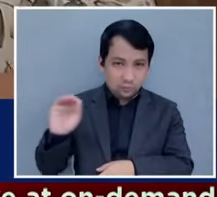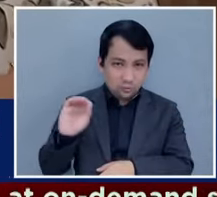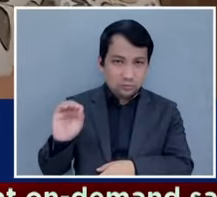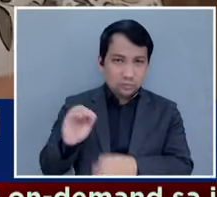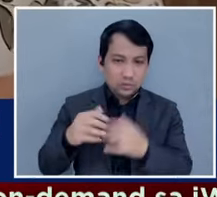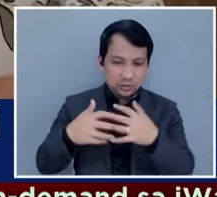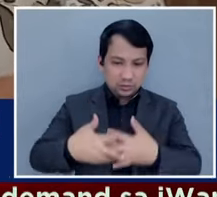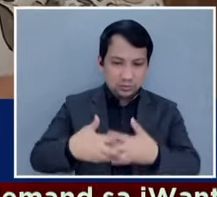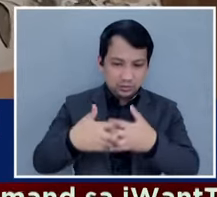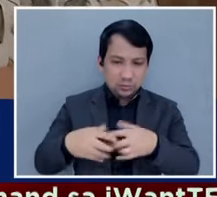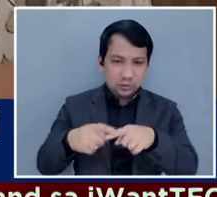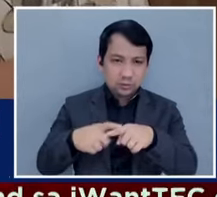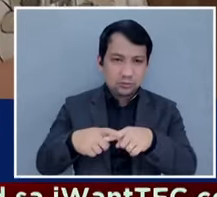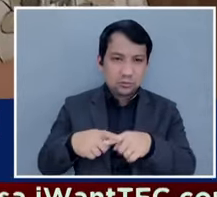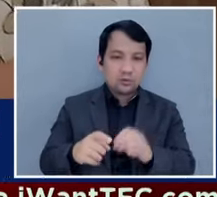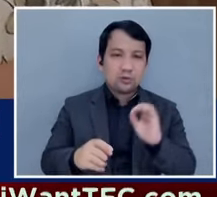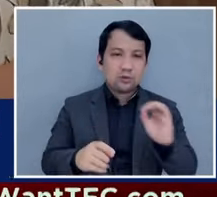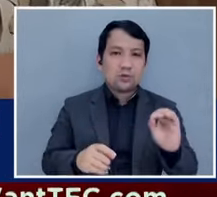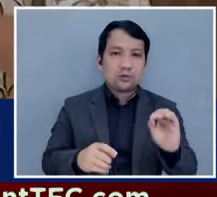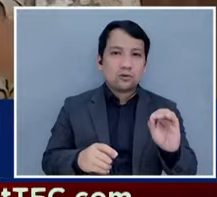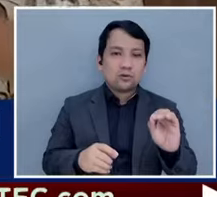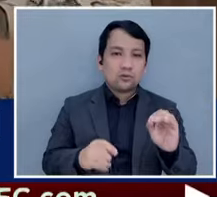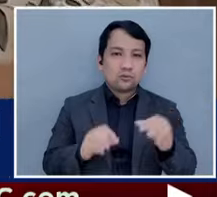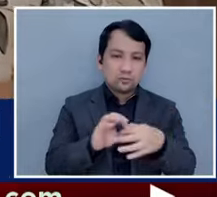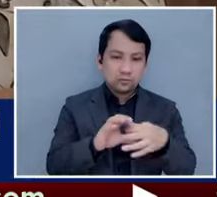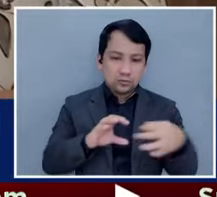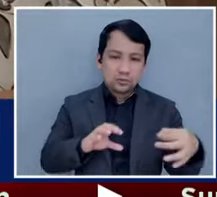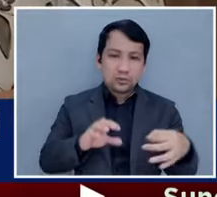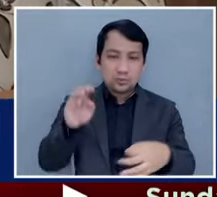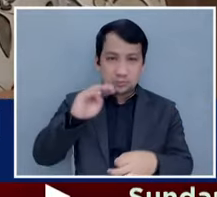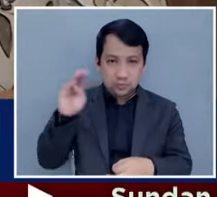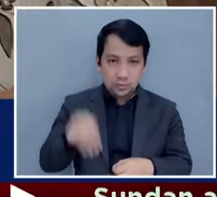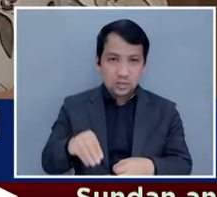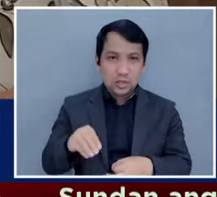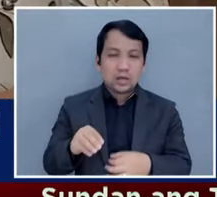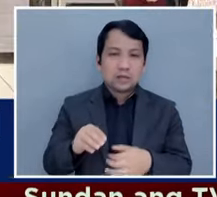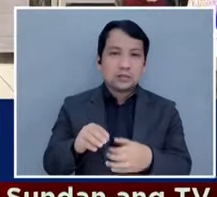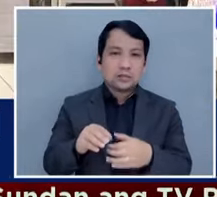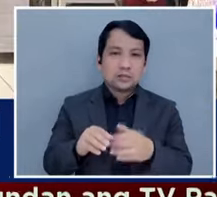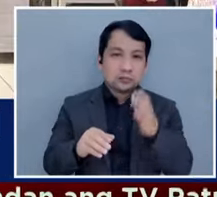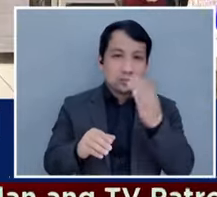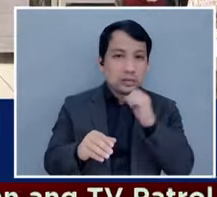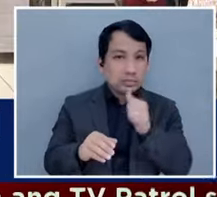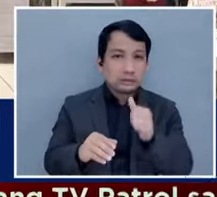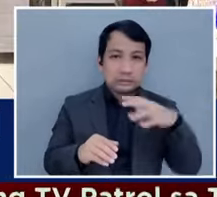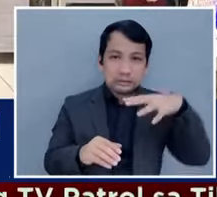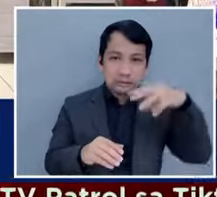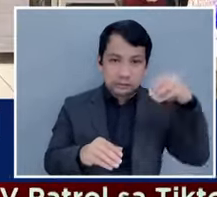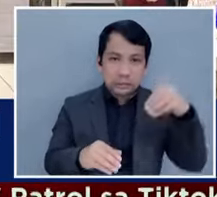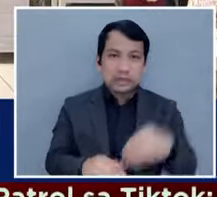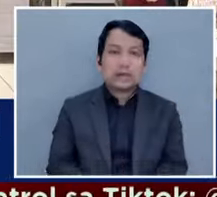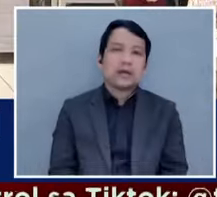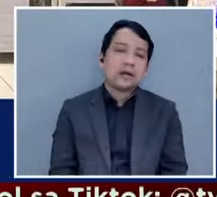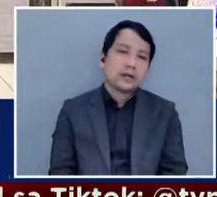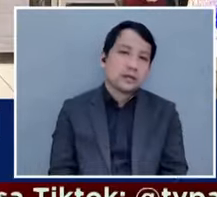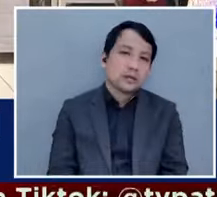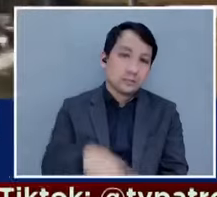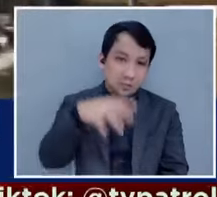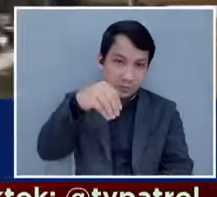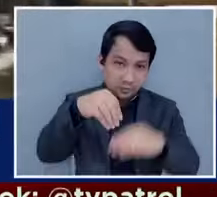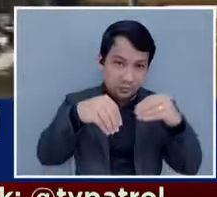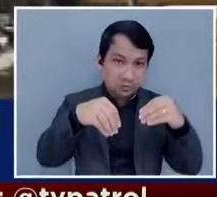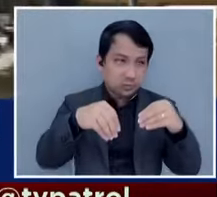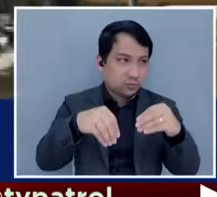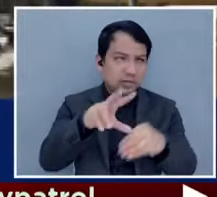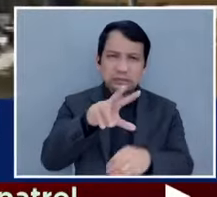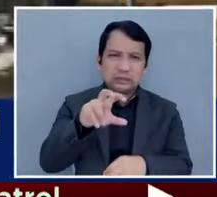generator at pansamantalang kumalas sa Meralco para maiwasan ang brownout. Mahigit 300 megawatts